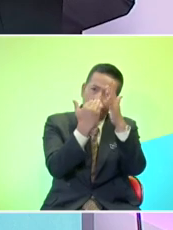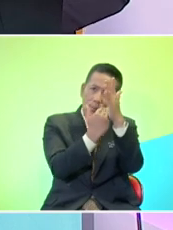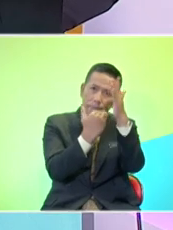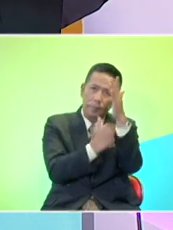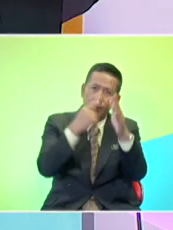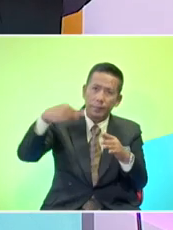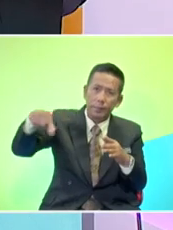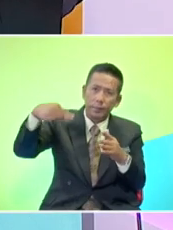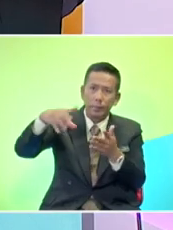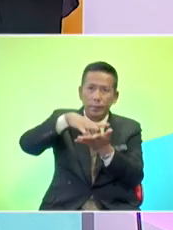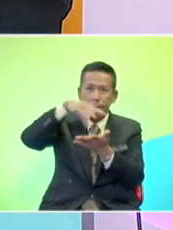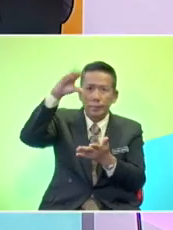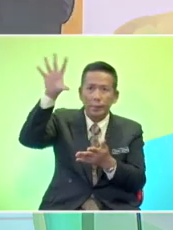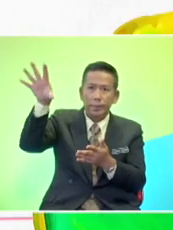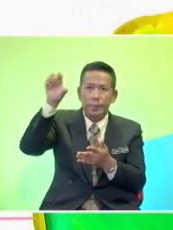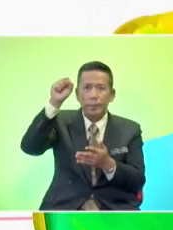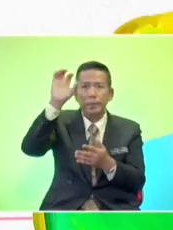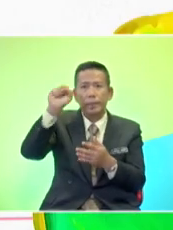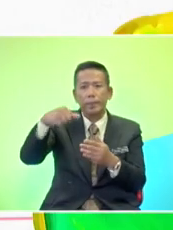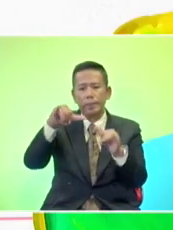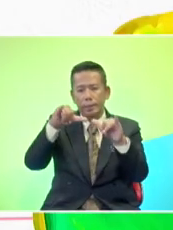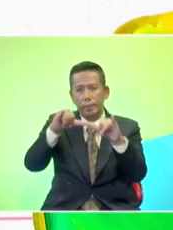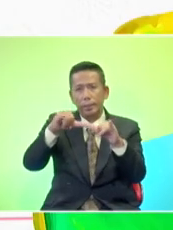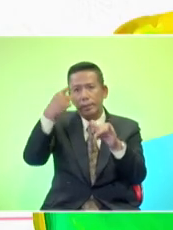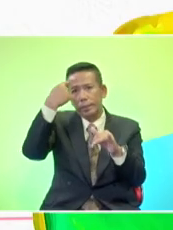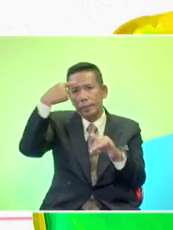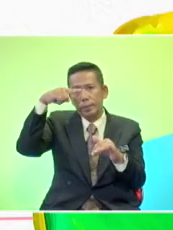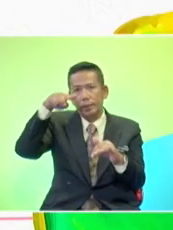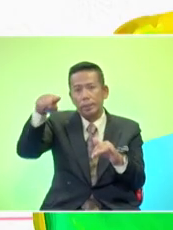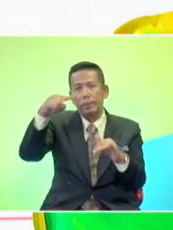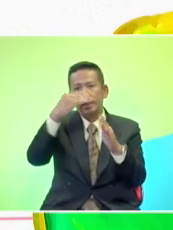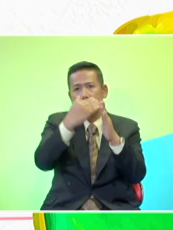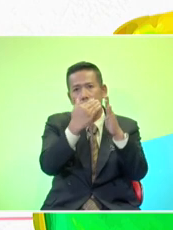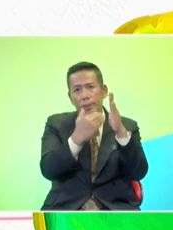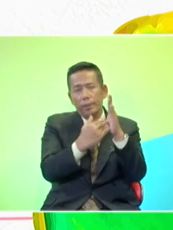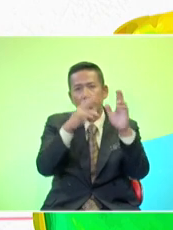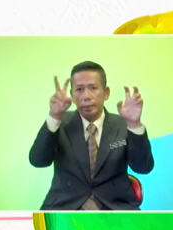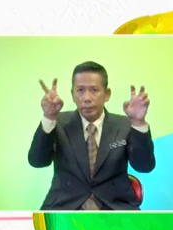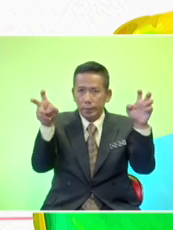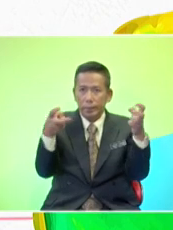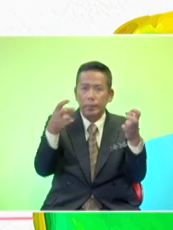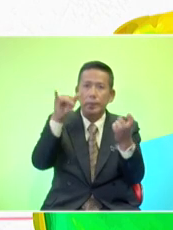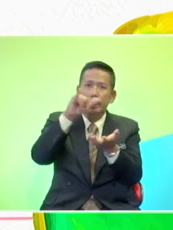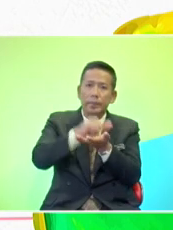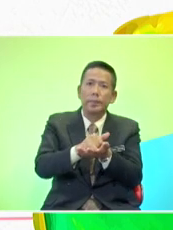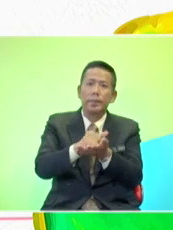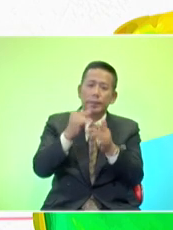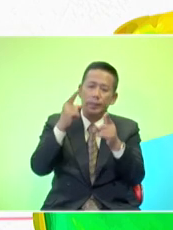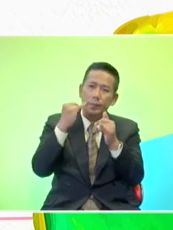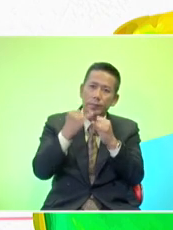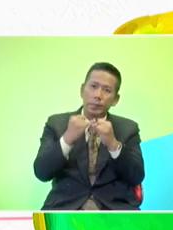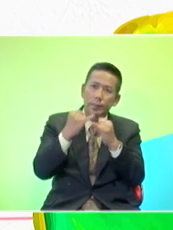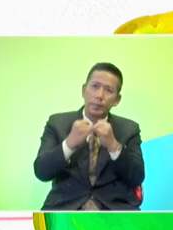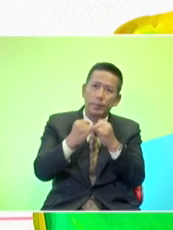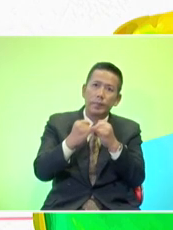quality pembelajaran pencapaian yang boleh diukur bagi standar kandungan sesuatu tajuk dan yang terakhir sekali adalah